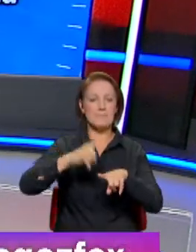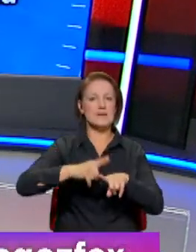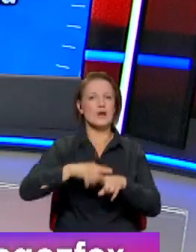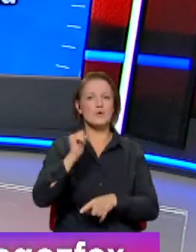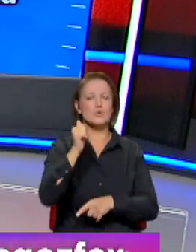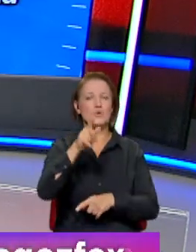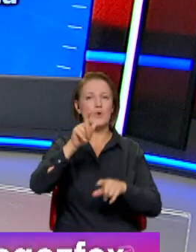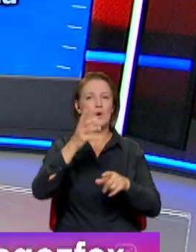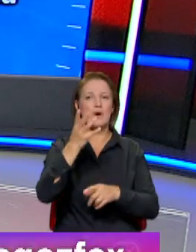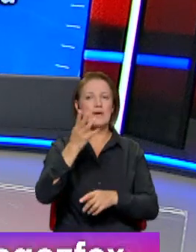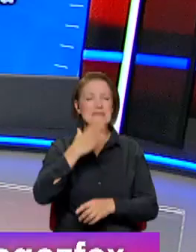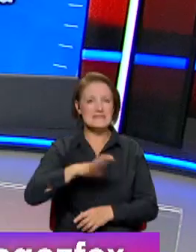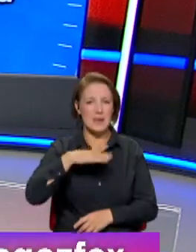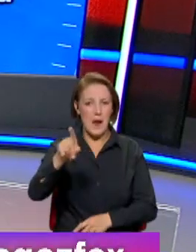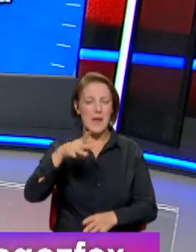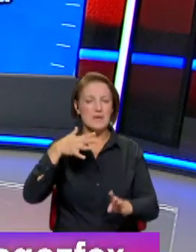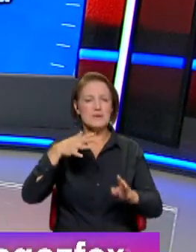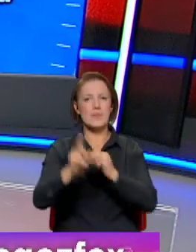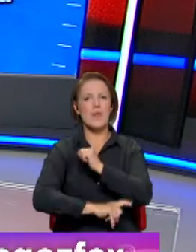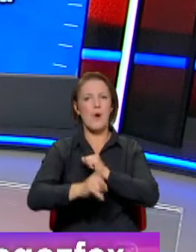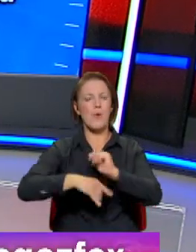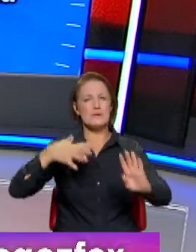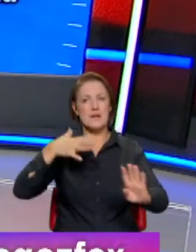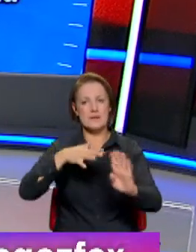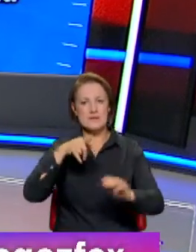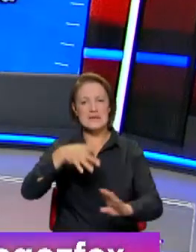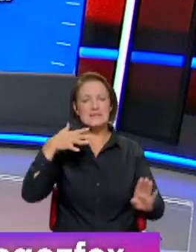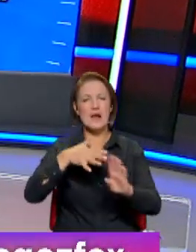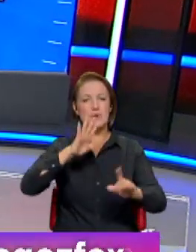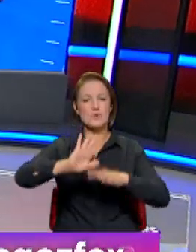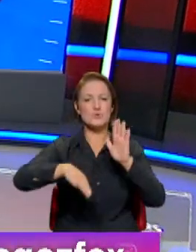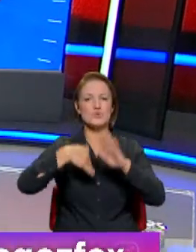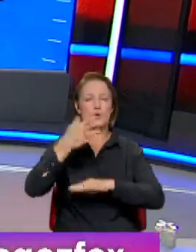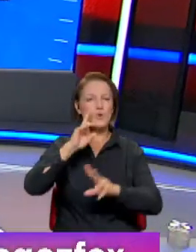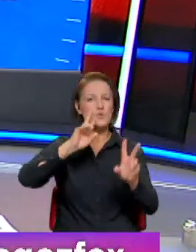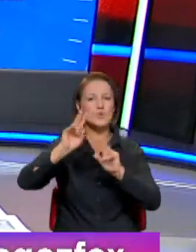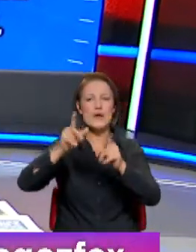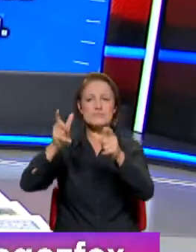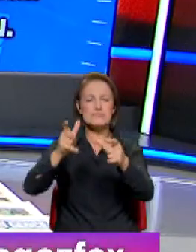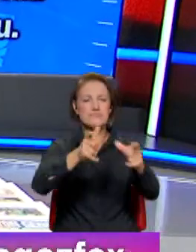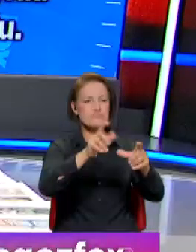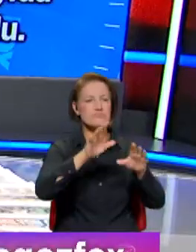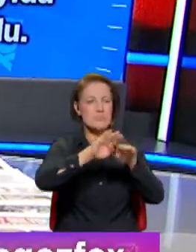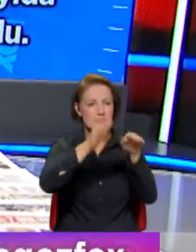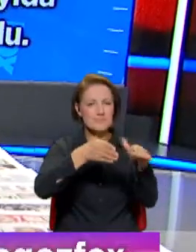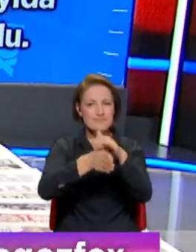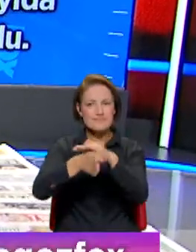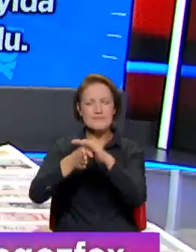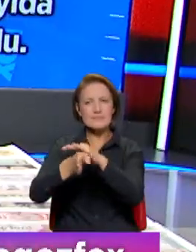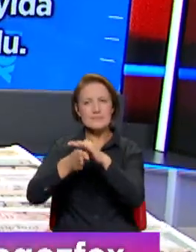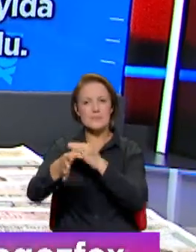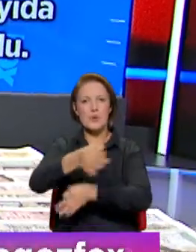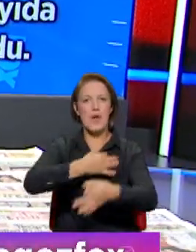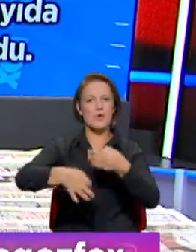günü gerçekleştirilmek istenen terör saldırısı ve o terör saldırısının ardından uyuyan hücreleri operasyon, sınır ötesine